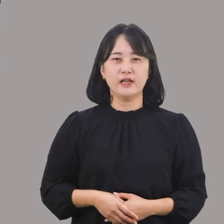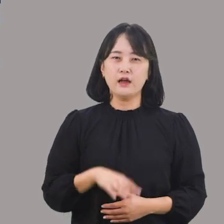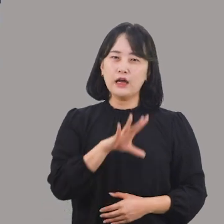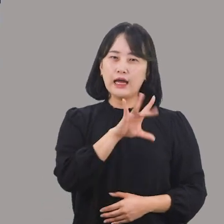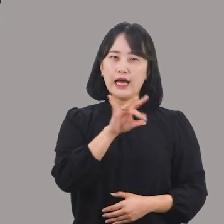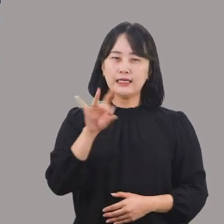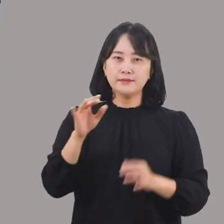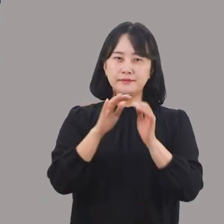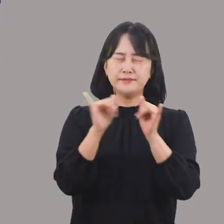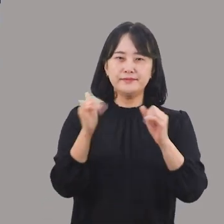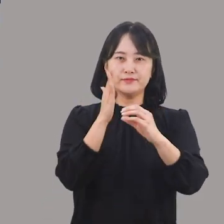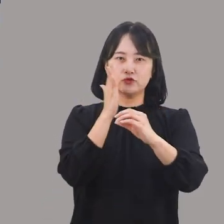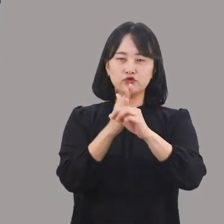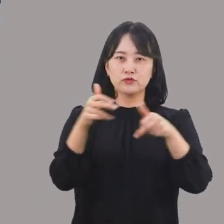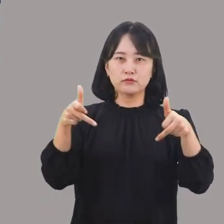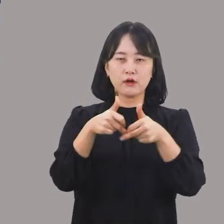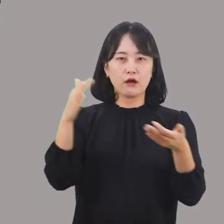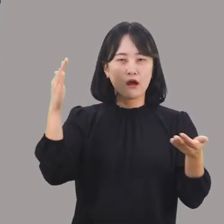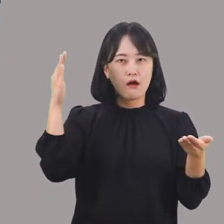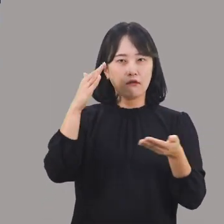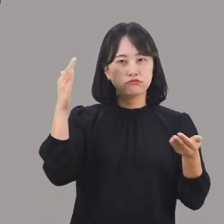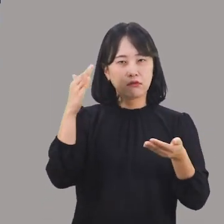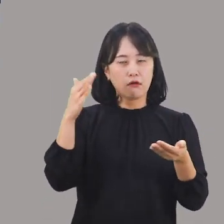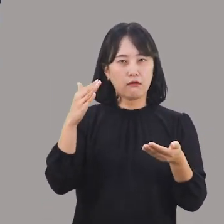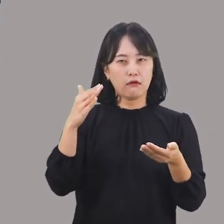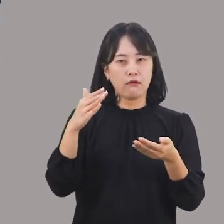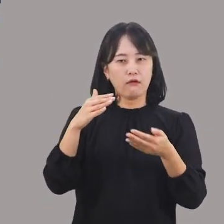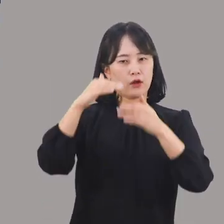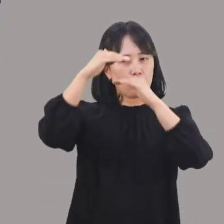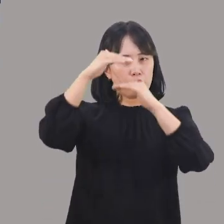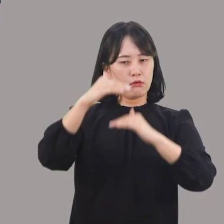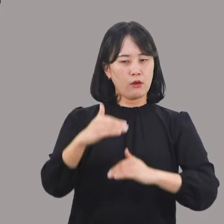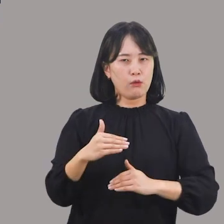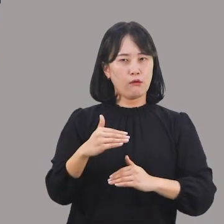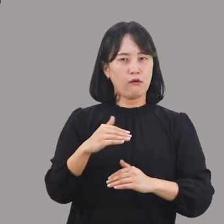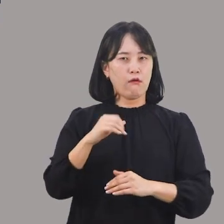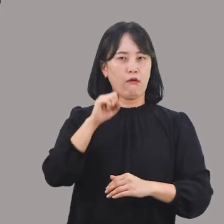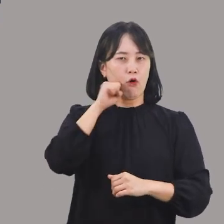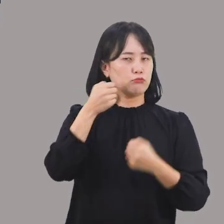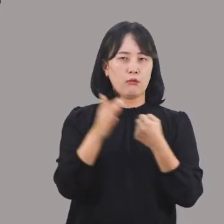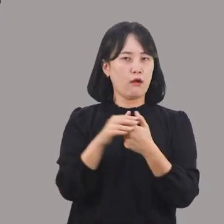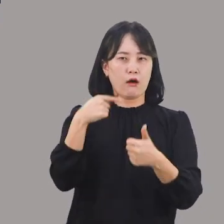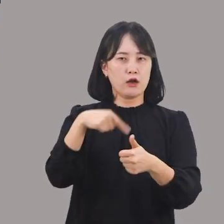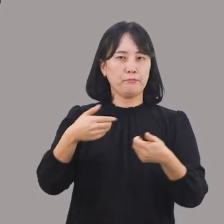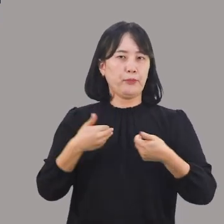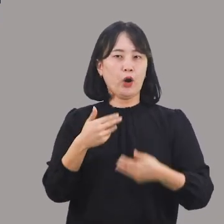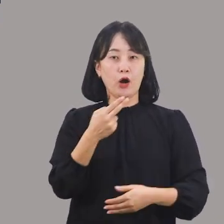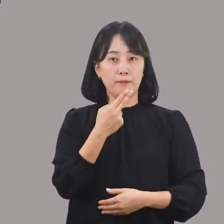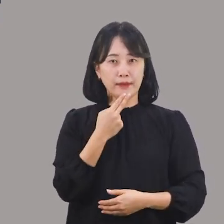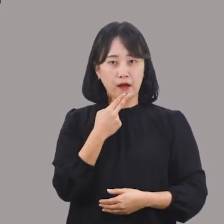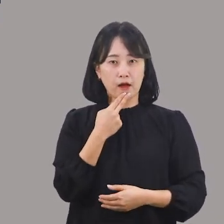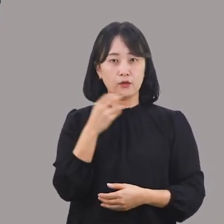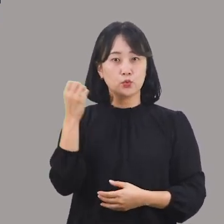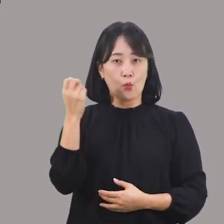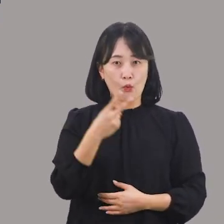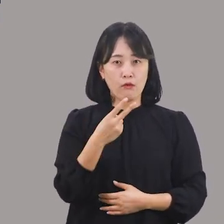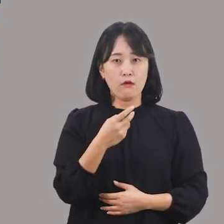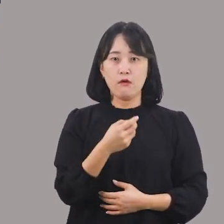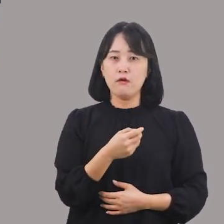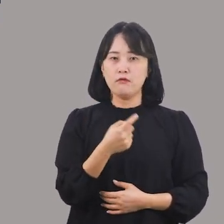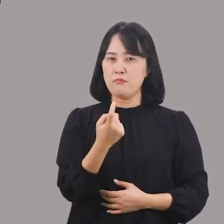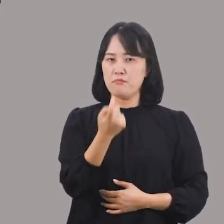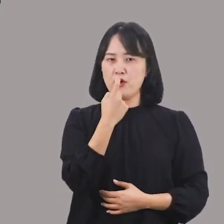간혹 사람들 중에 장애 학생에게는 어려운 내용이니 굳이 가르칠 필요가 없다 또는 가르쳐도 배울